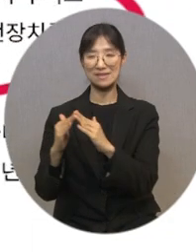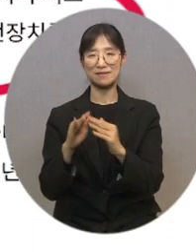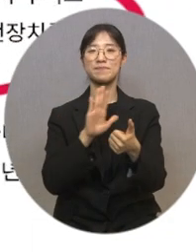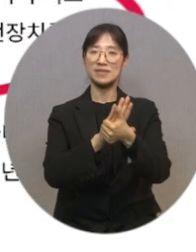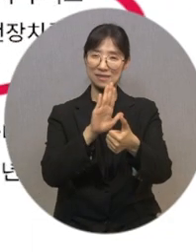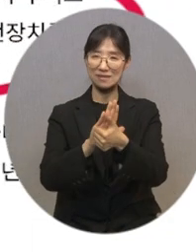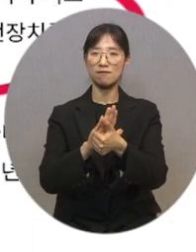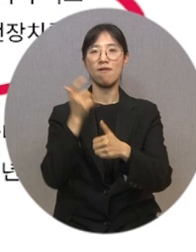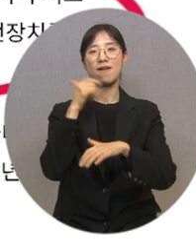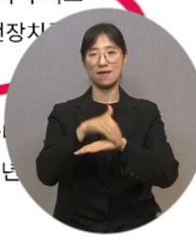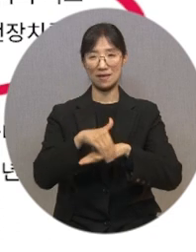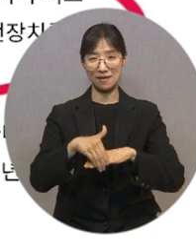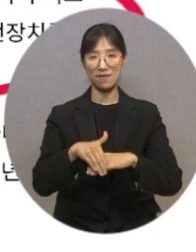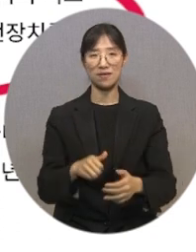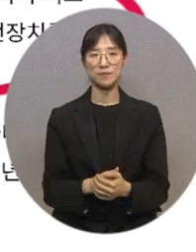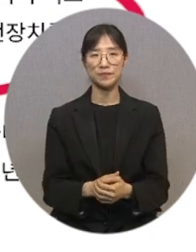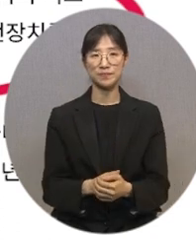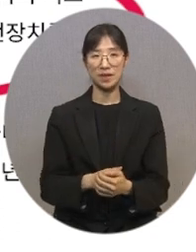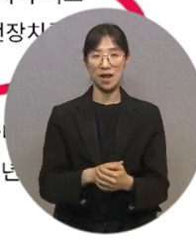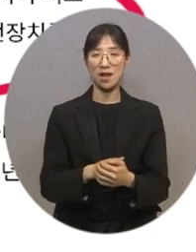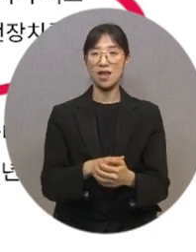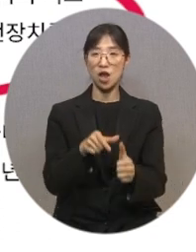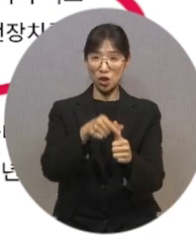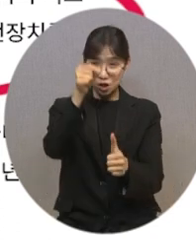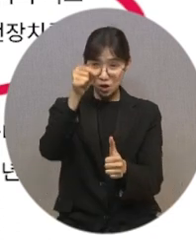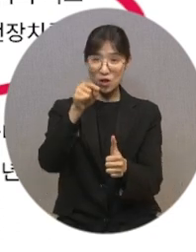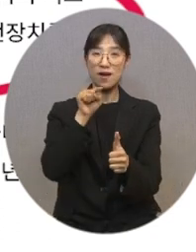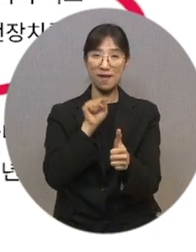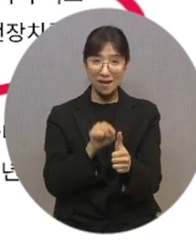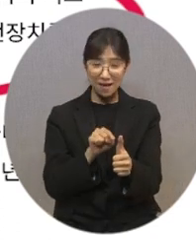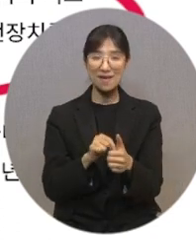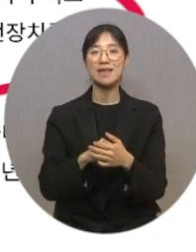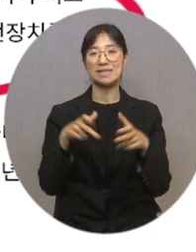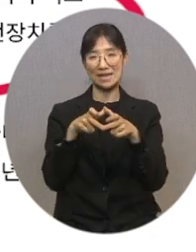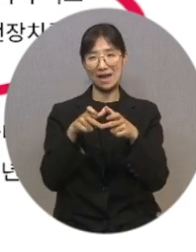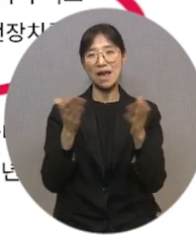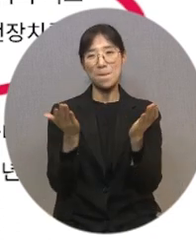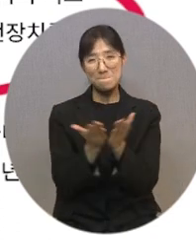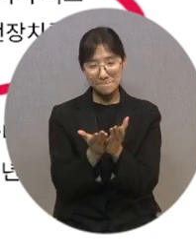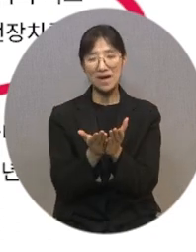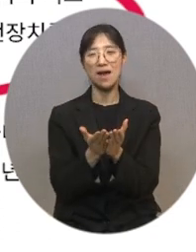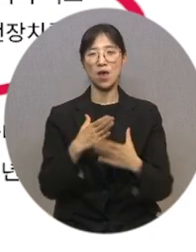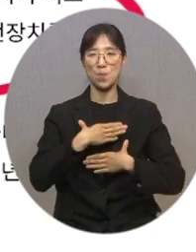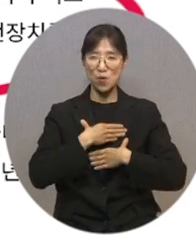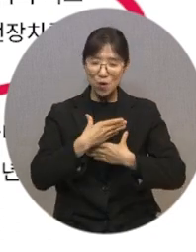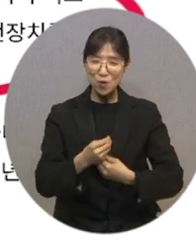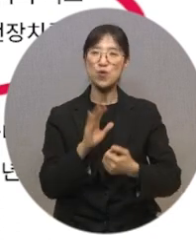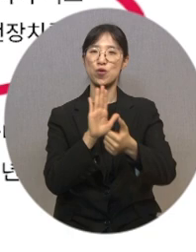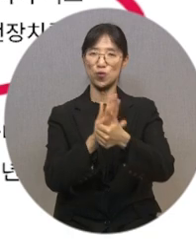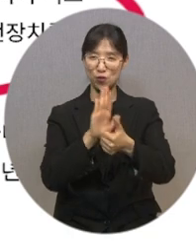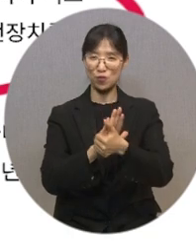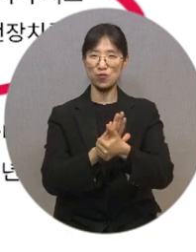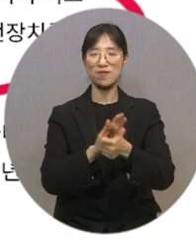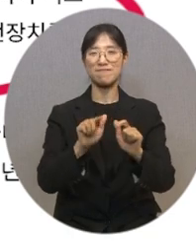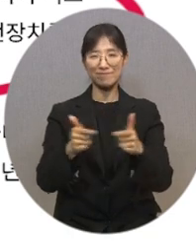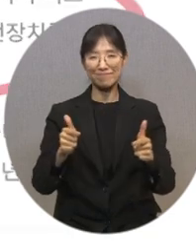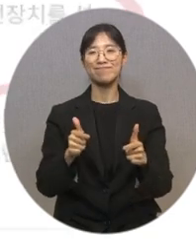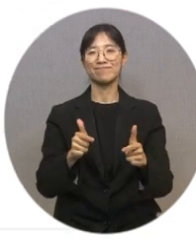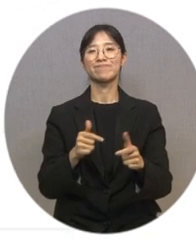지원할 예정이며 대상자로 선정되면 장애 맞춤형 편의 시설과 안전 장치를